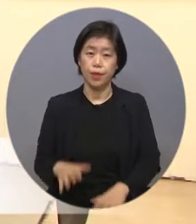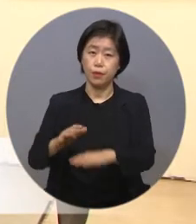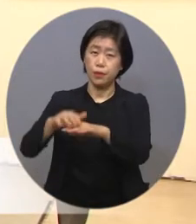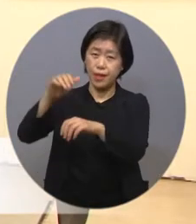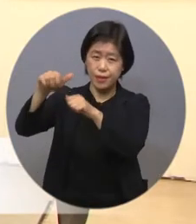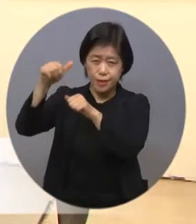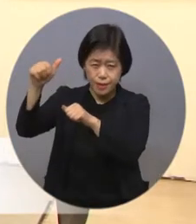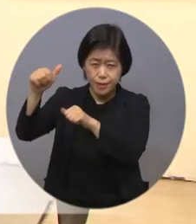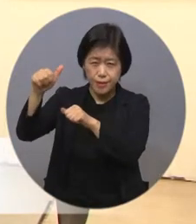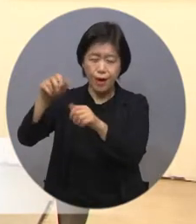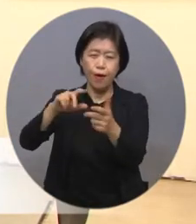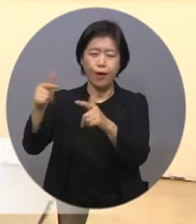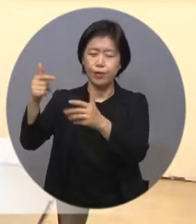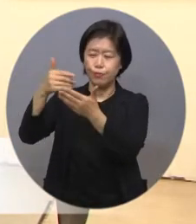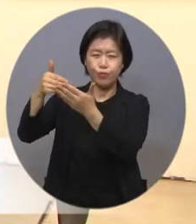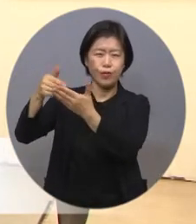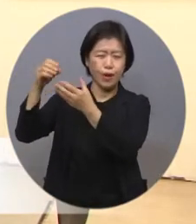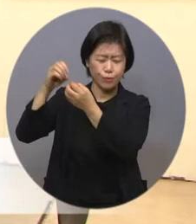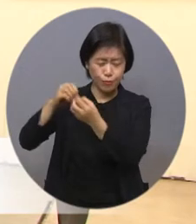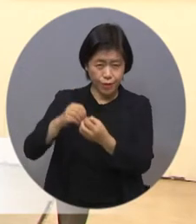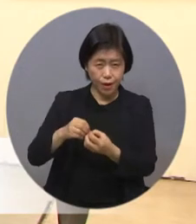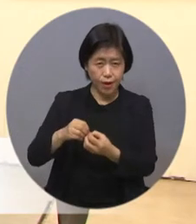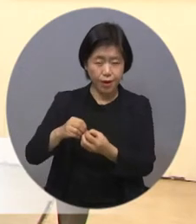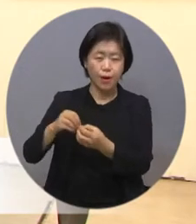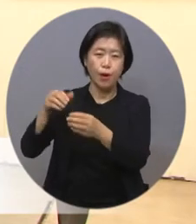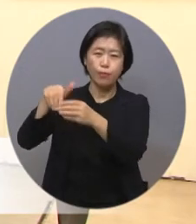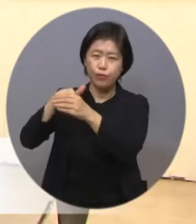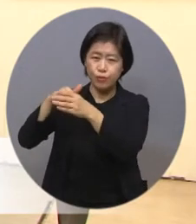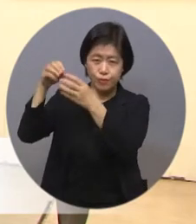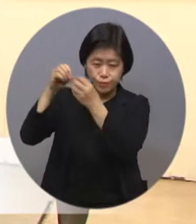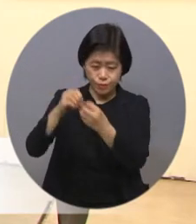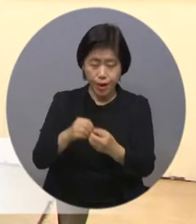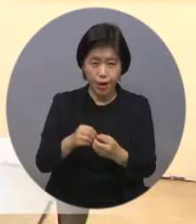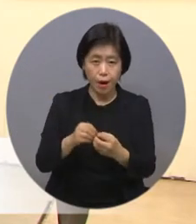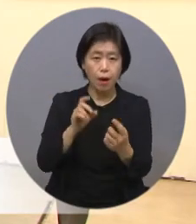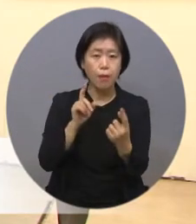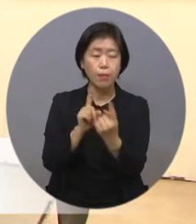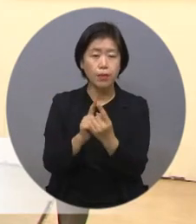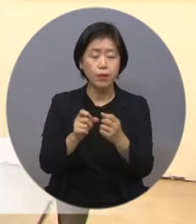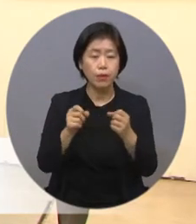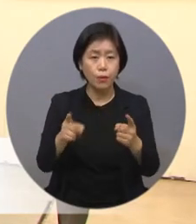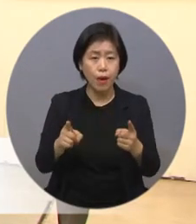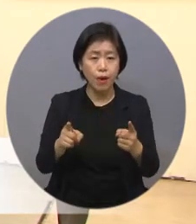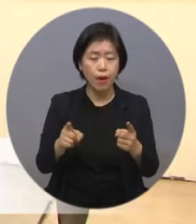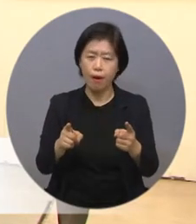조상님들이 훌륭한 문화유산을 접할 기회가 없는